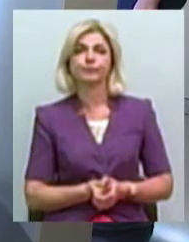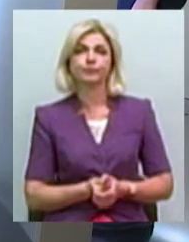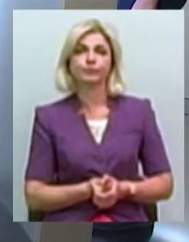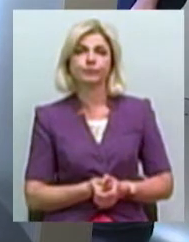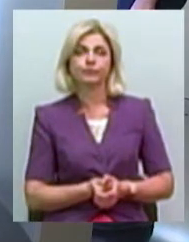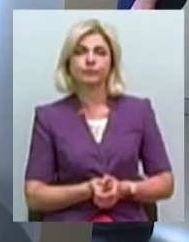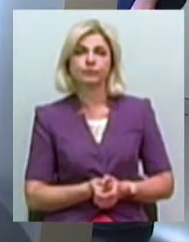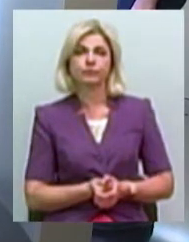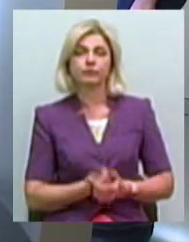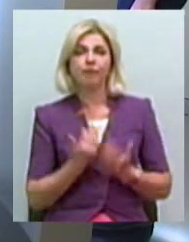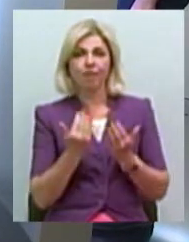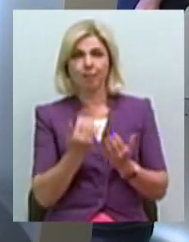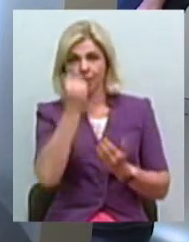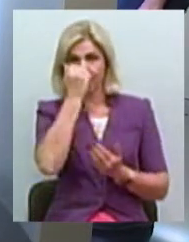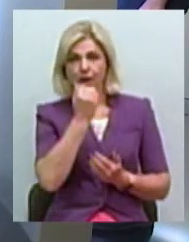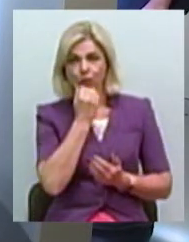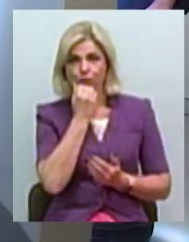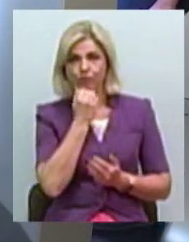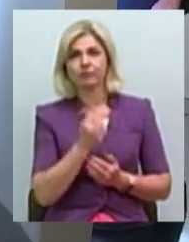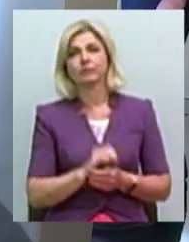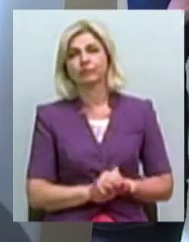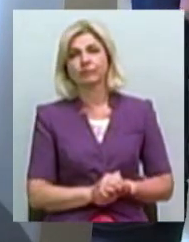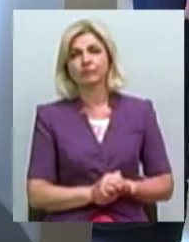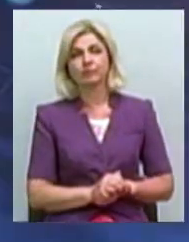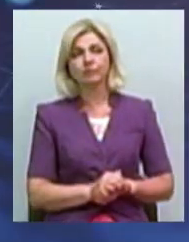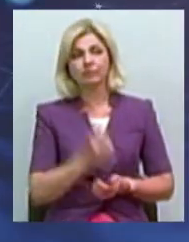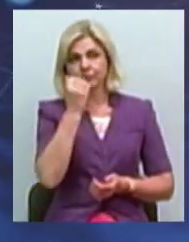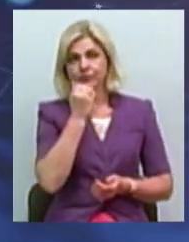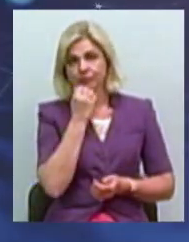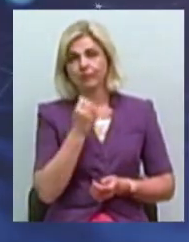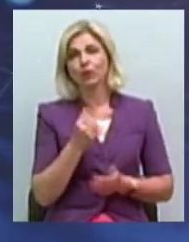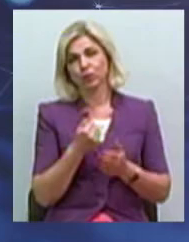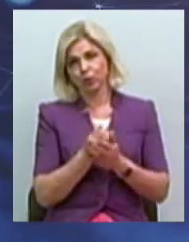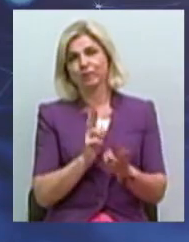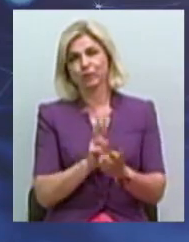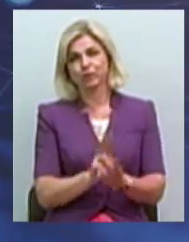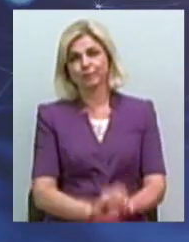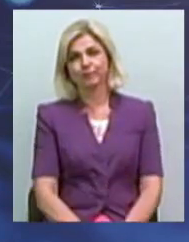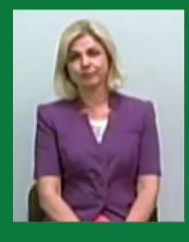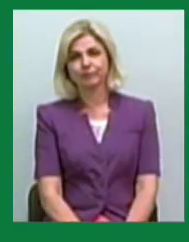Голови. Я вам дякую, Олеже. Будь ласка. Дякую усім, хто був з нами. До зустрічі в ефірі.